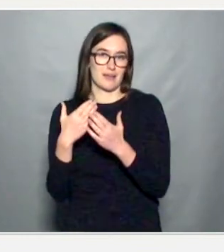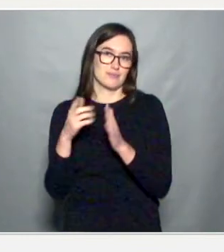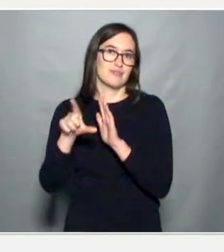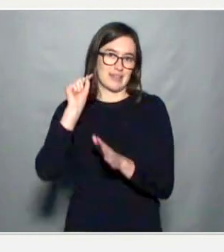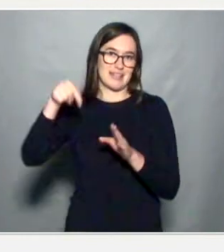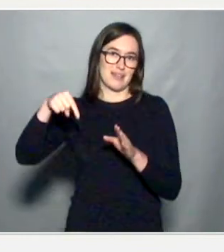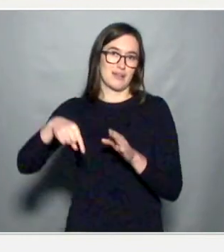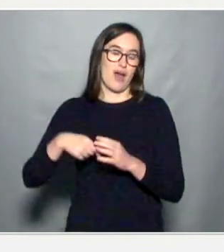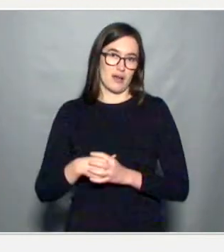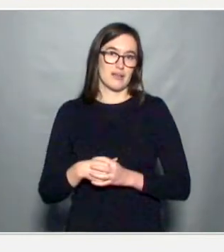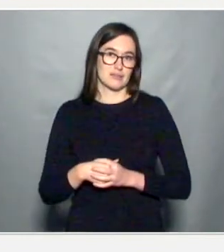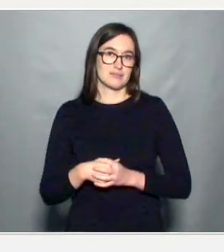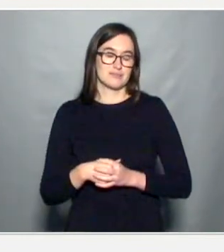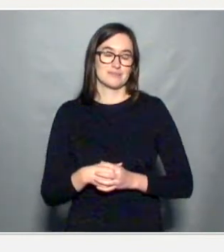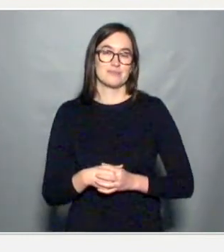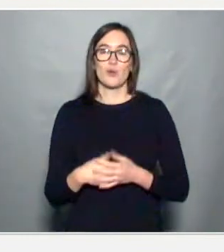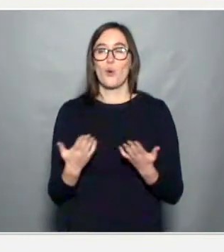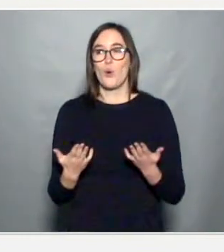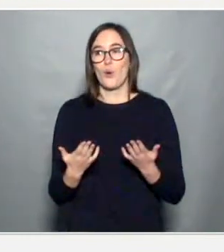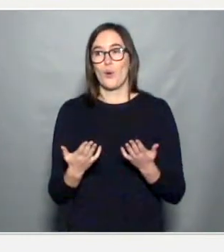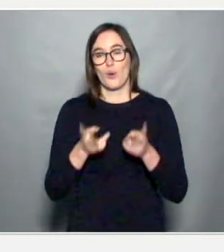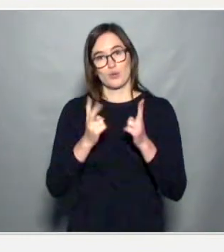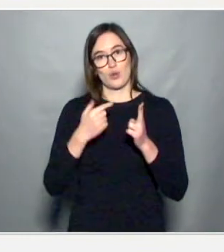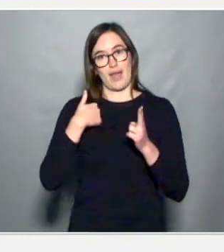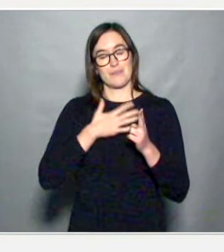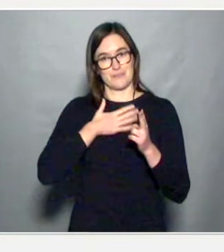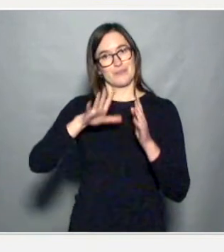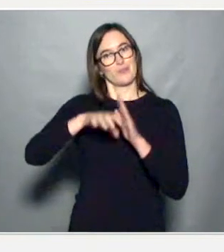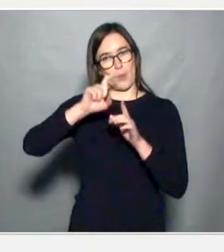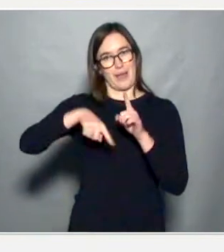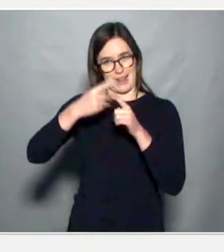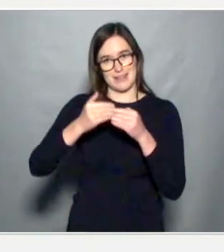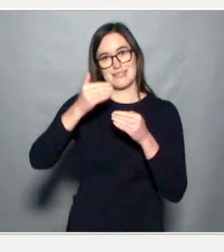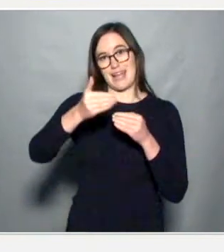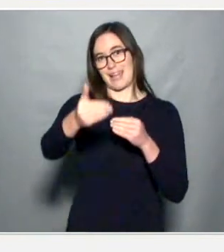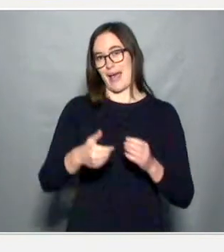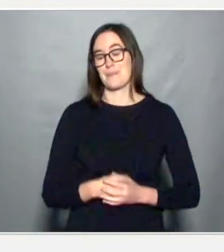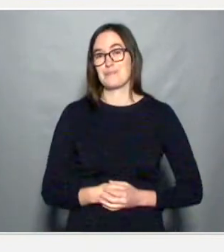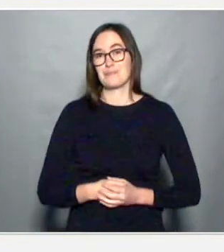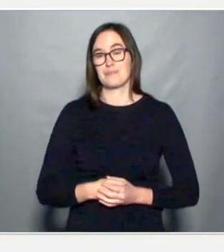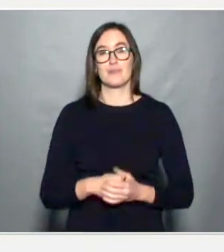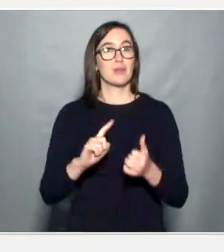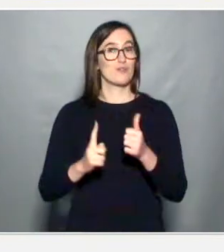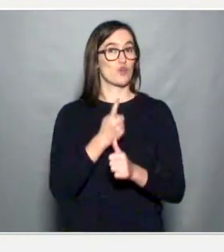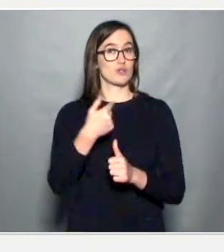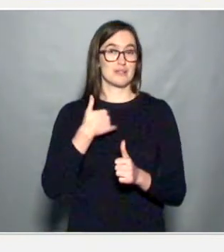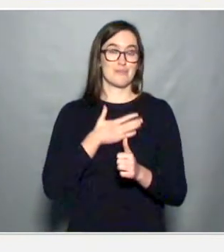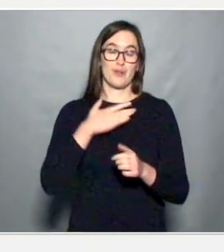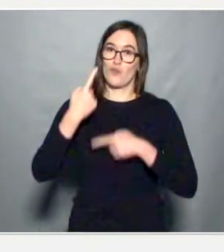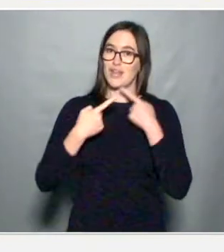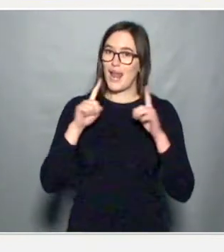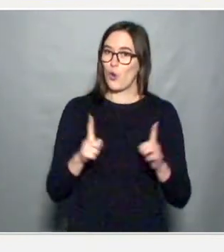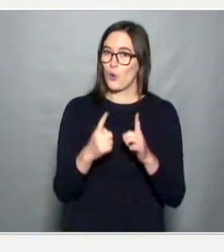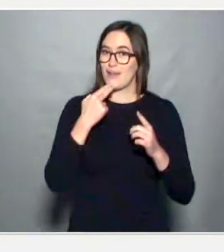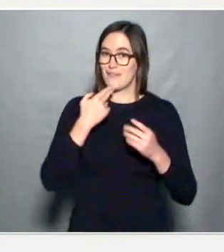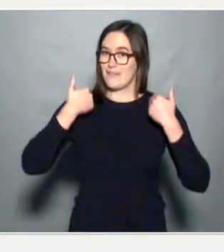idag när man just lever med ADHD. Och det är också något som jag kommer komma tillbaka till. Först tänker jag att jag ska bara berätta kort